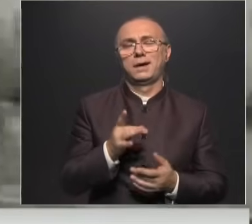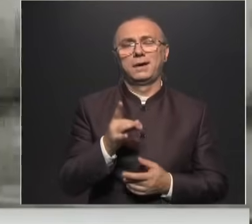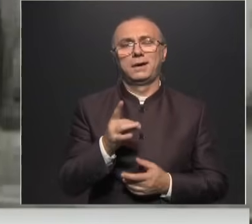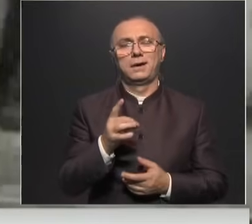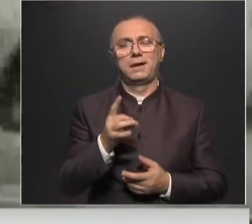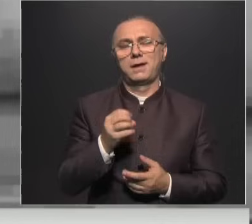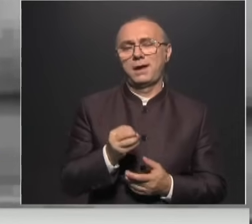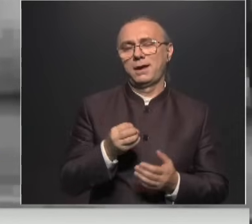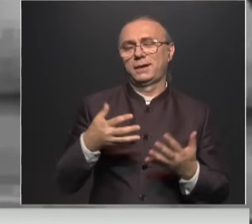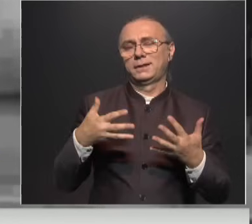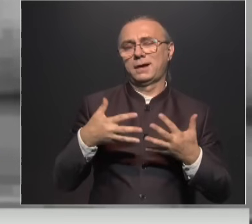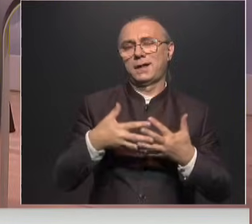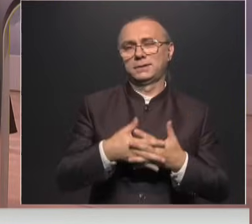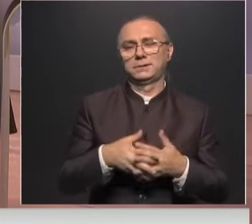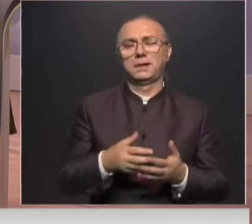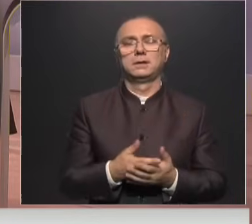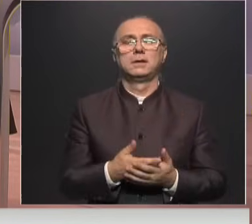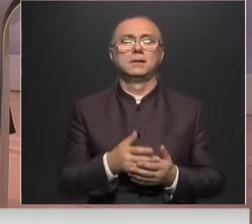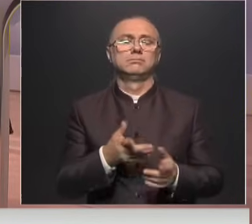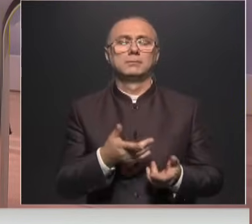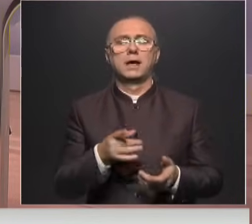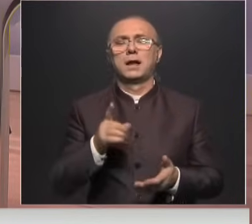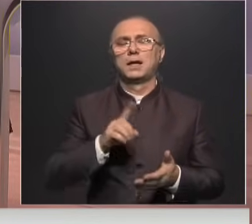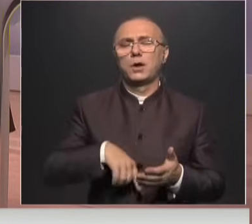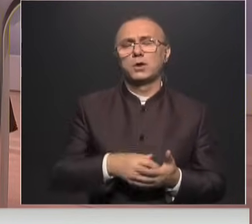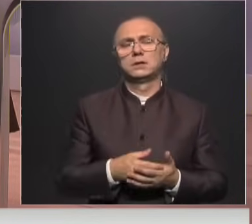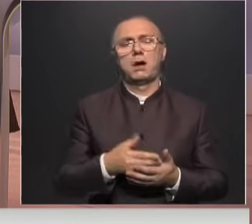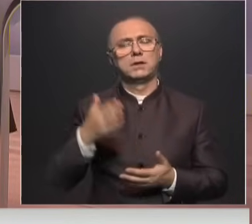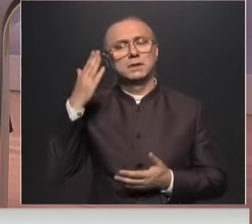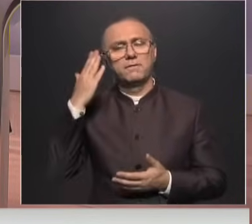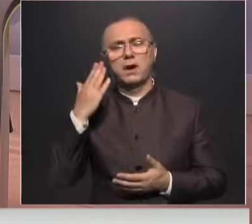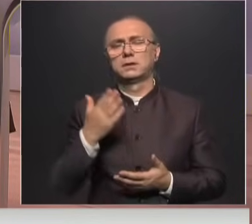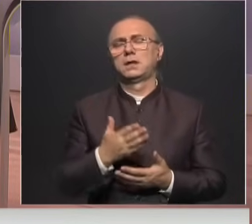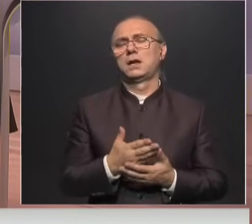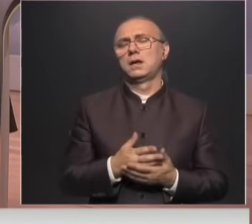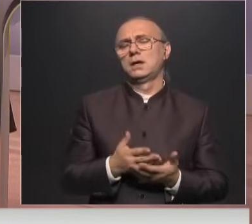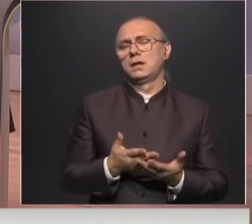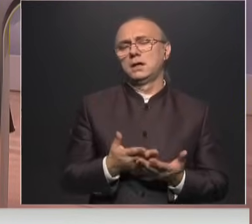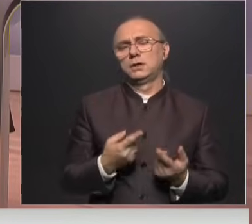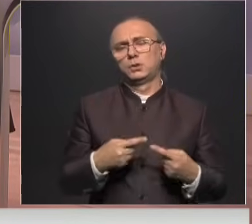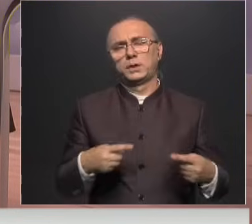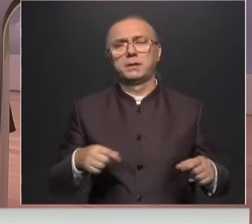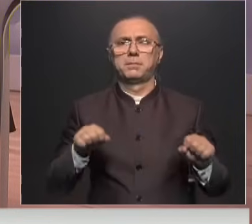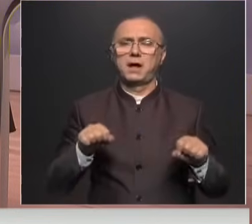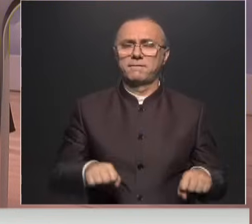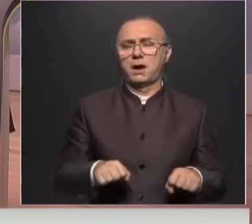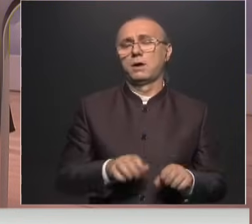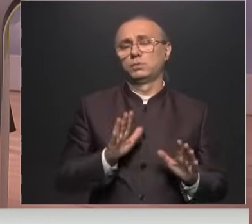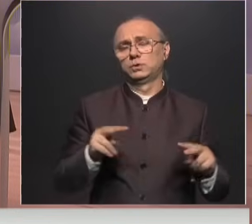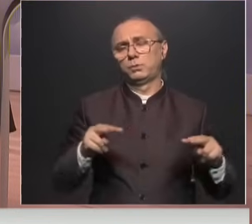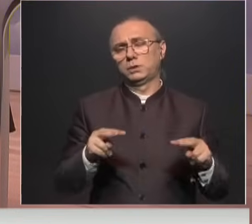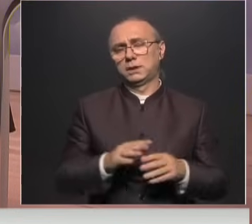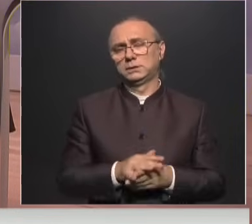религиозных, образовательных, культурных, муниципальных и всех других прав, которые отражены в международных конвенциях, уточнил